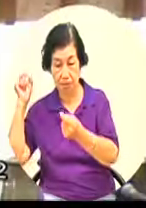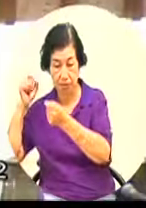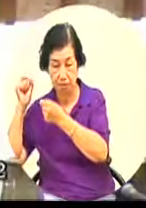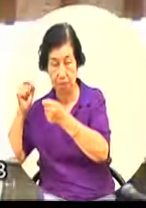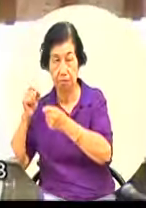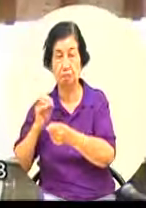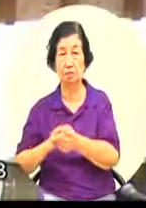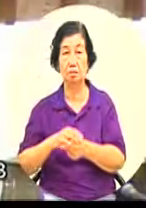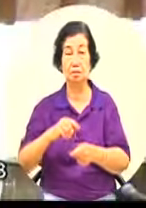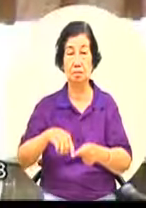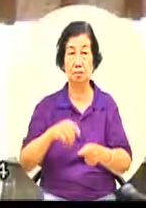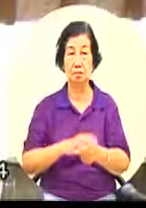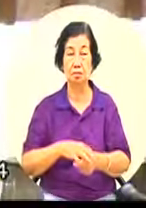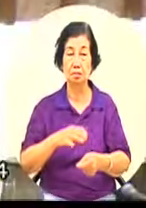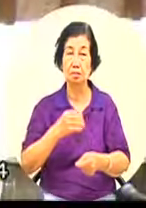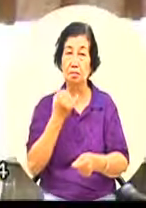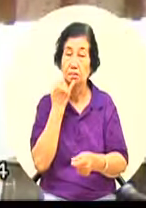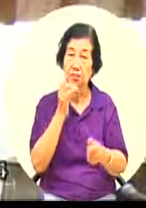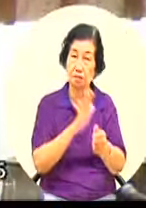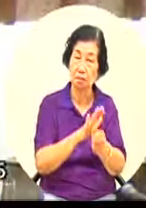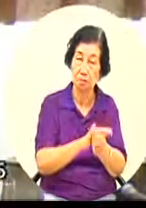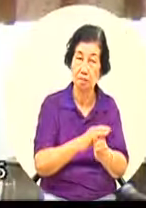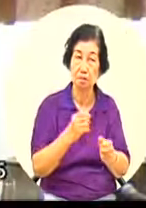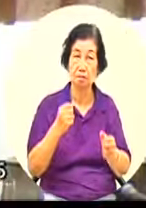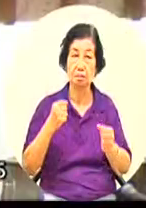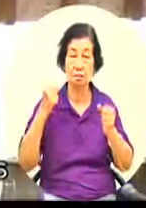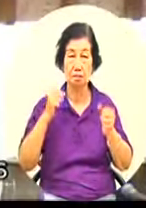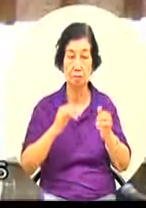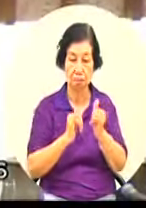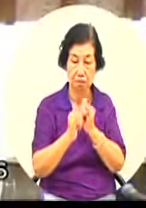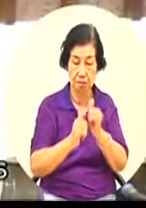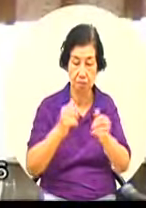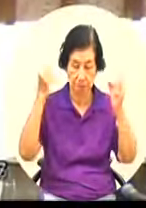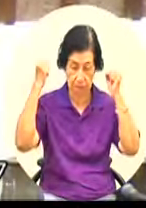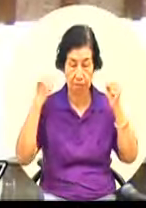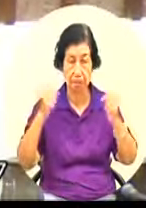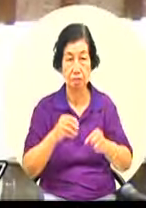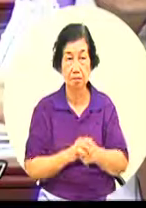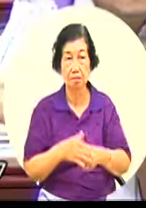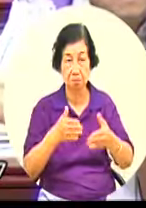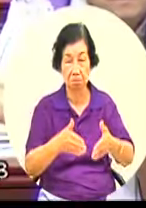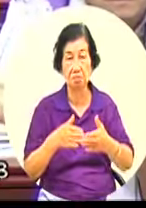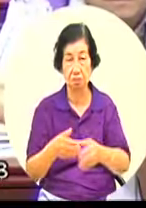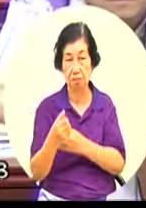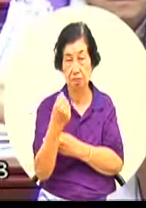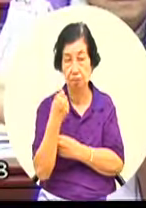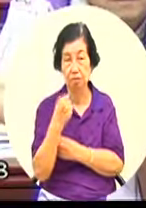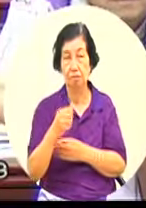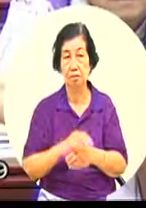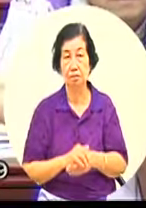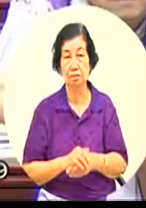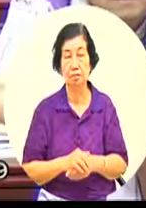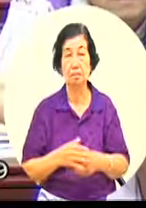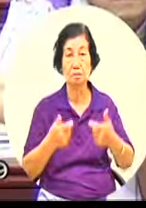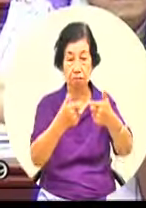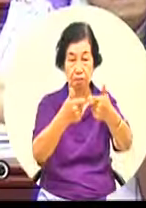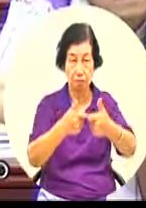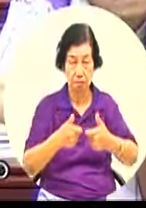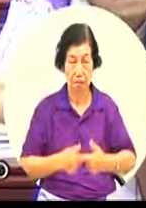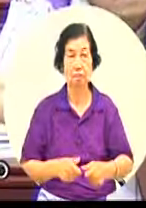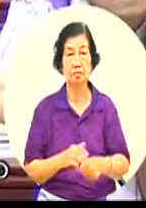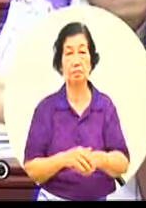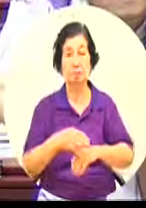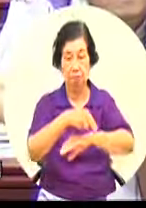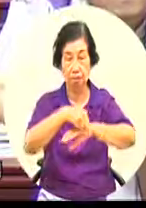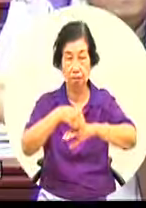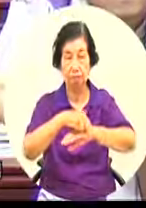点，然后提供给高雄市民来做运动，这一点你愿不愿意去努力？ 愿意，而且要做配套方案，我们目前有在这，就是很